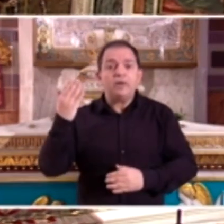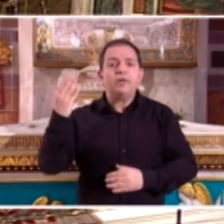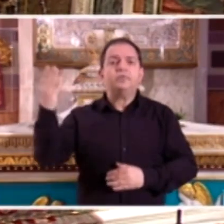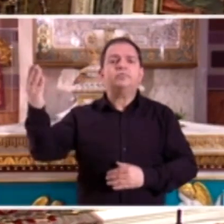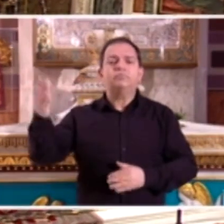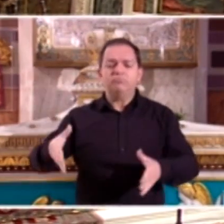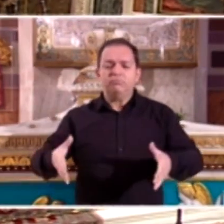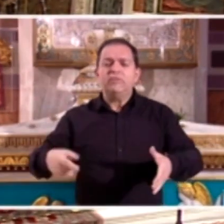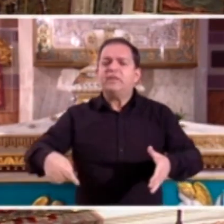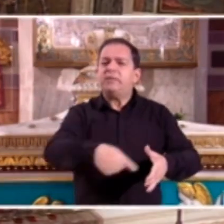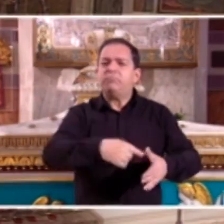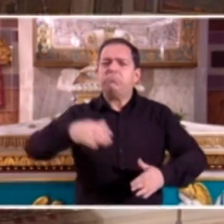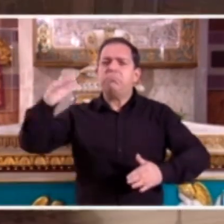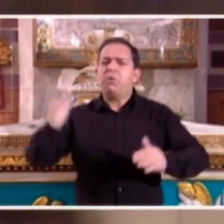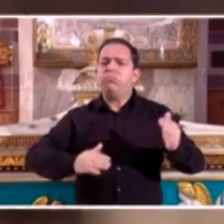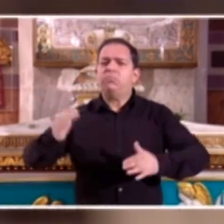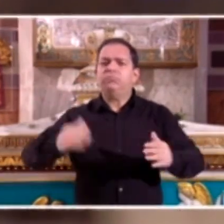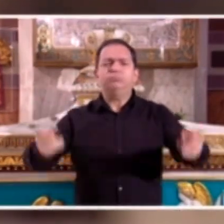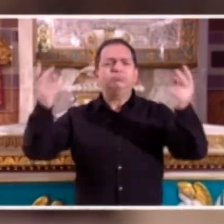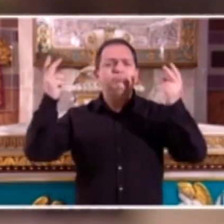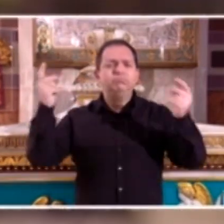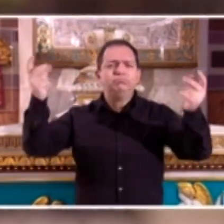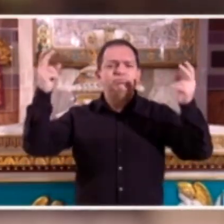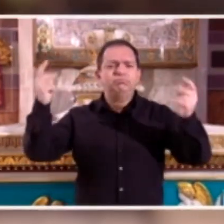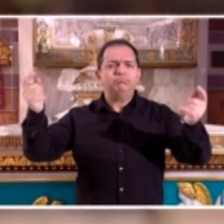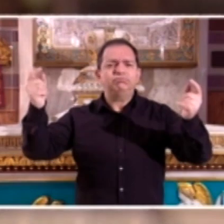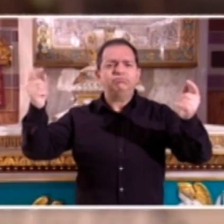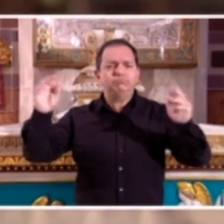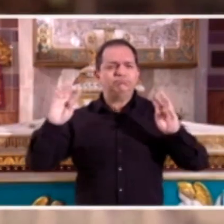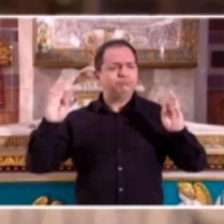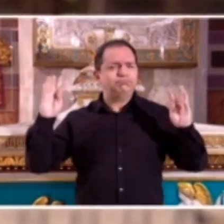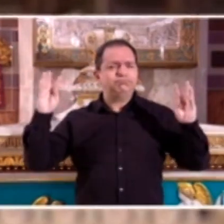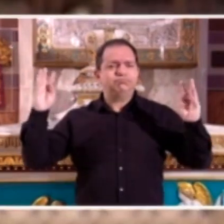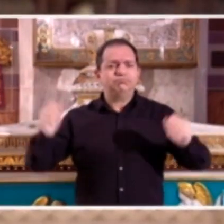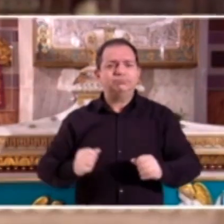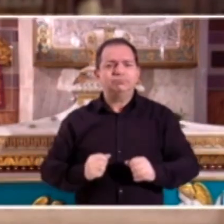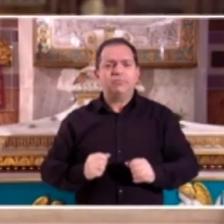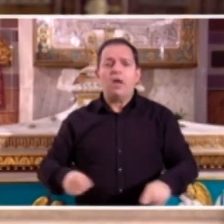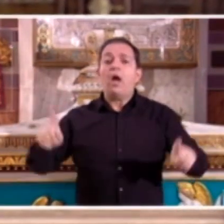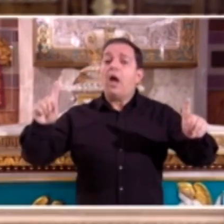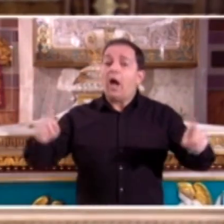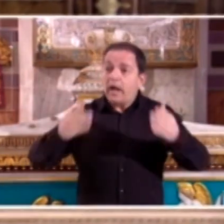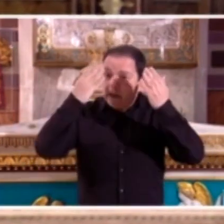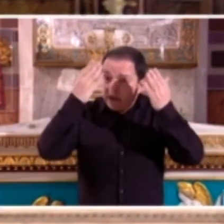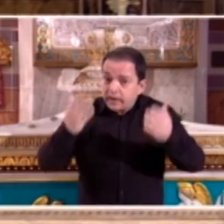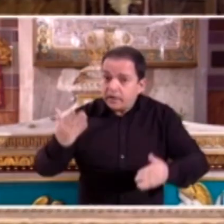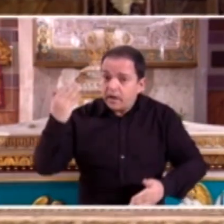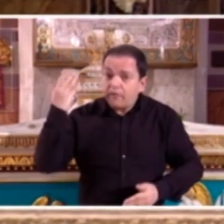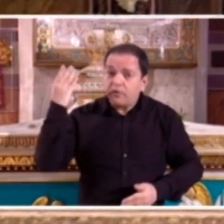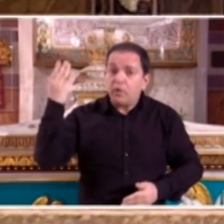την πάνω και χωρό, εν είτε αυτόν